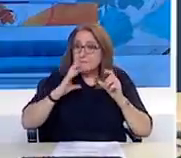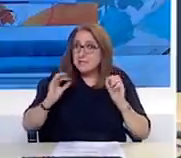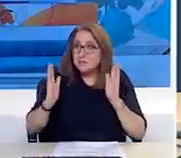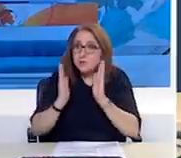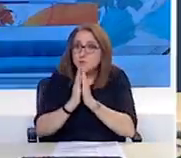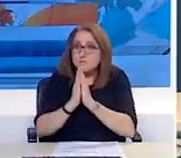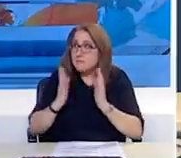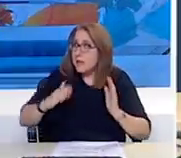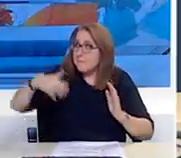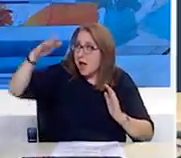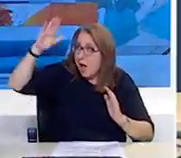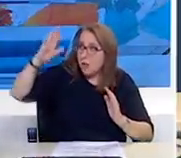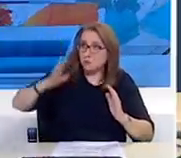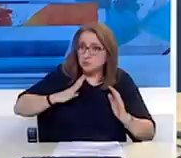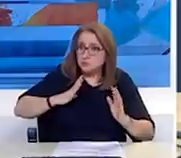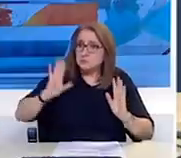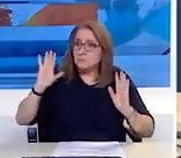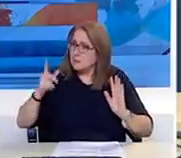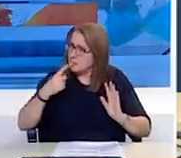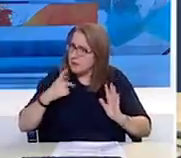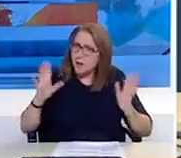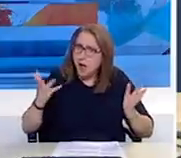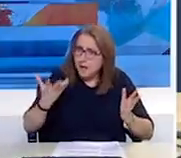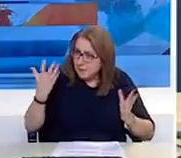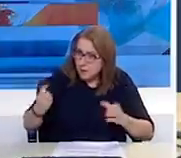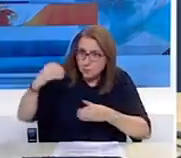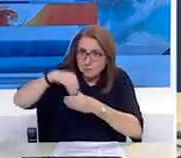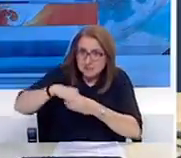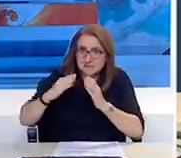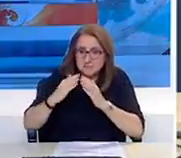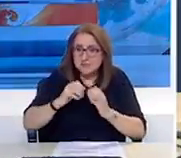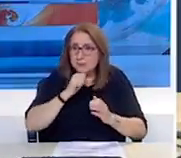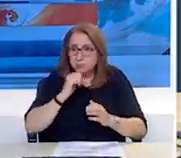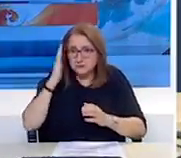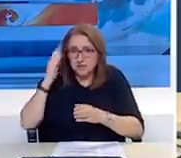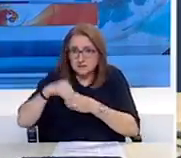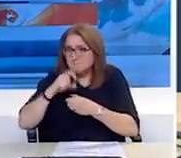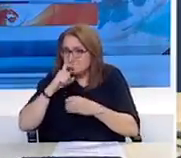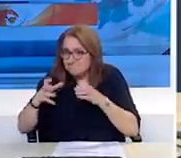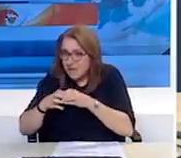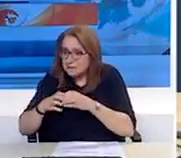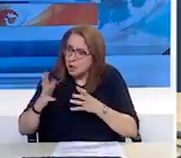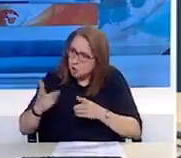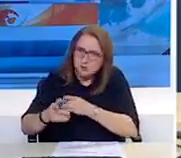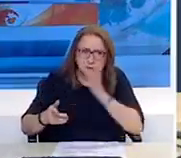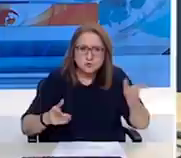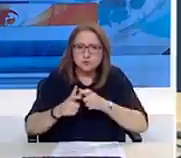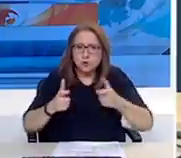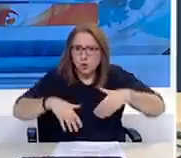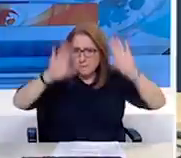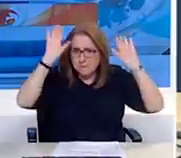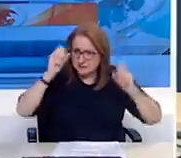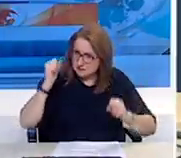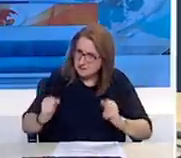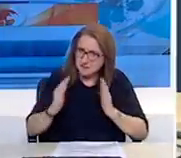τους επιτρέπει ακόμα και να μην πάνε σχολείο, να παρακολουθήσουν εξ αποστάσεως, να μην εκθέσουν τις ευπαθείς ομάδες. Ένα πολύ λογικό πλάνο, σε αντιστοιχεία με